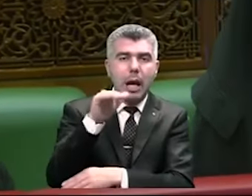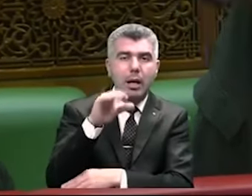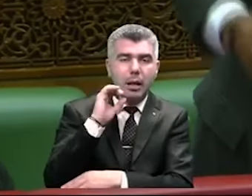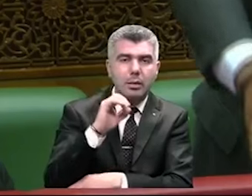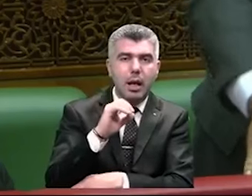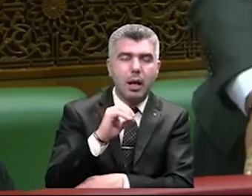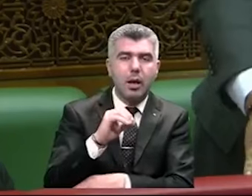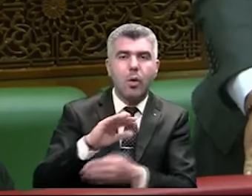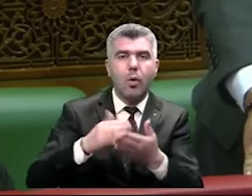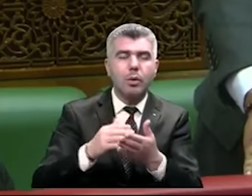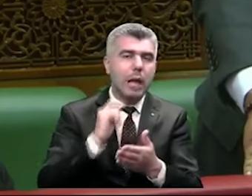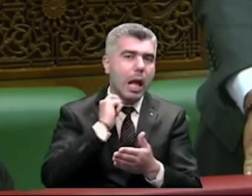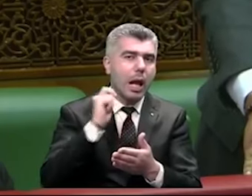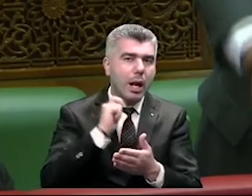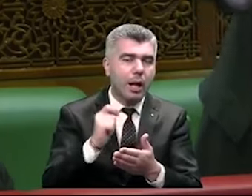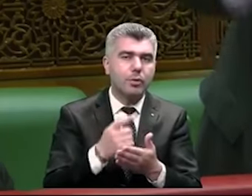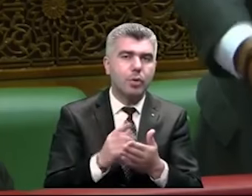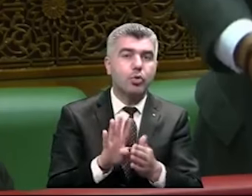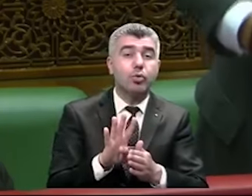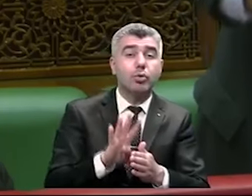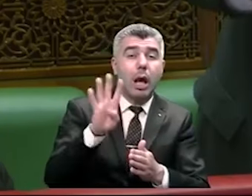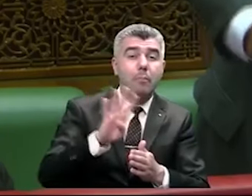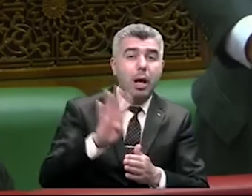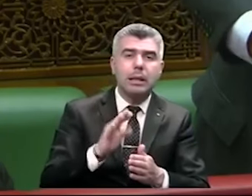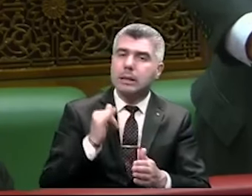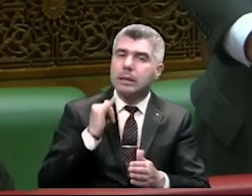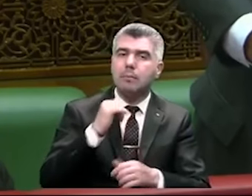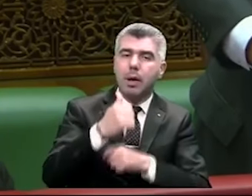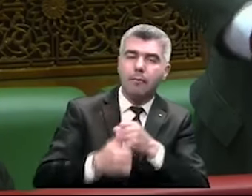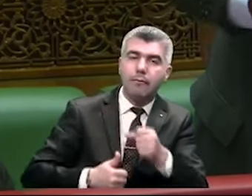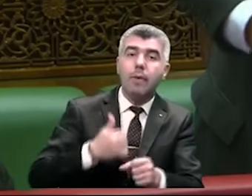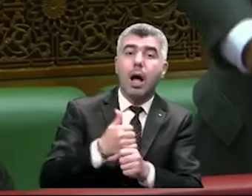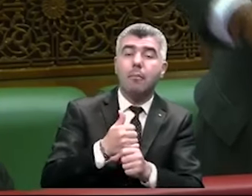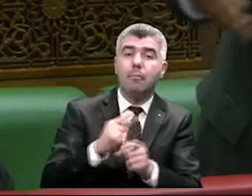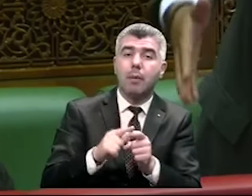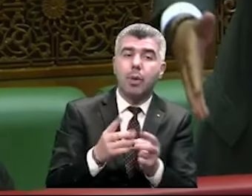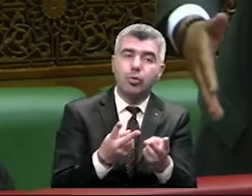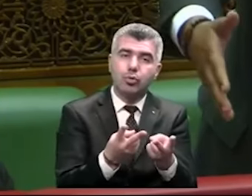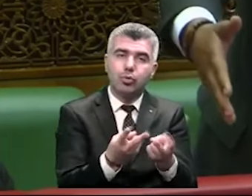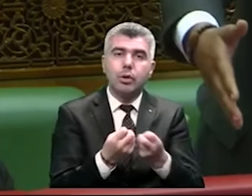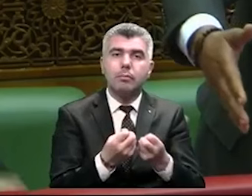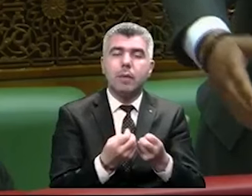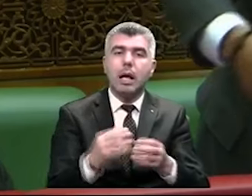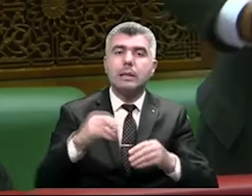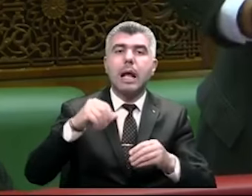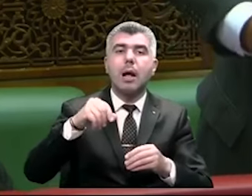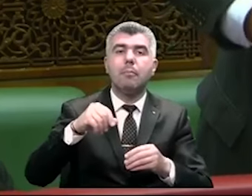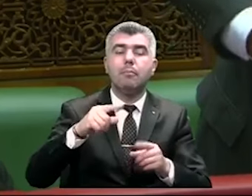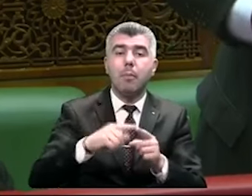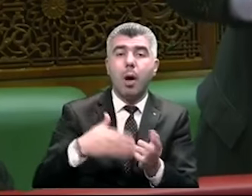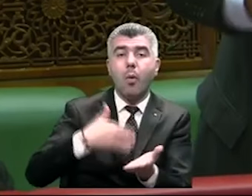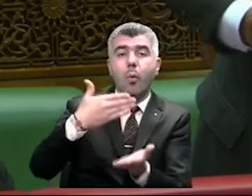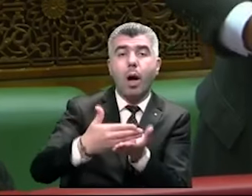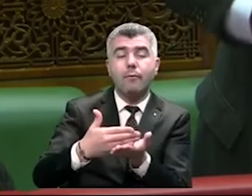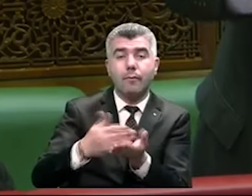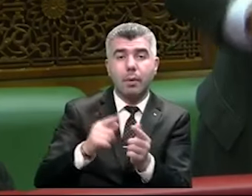ديال العرايش واحد الموانئ كذلك في الشمال اللي سنويا خصها الجرف ديالها واللي اليوم بالتوقف ديال هذ الشركه راه ك